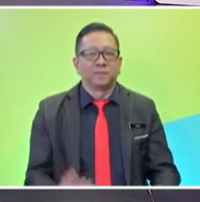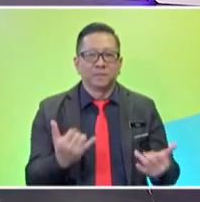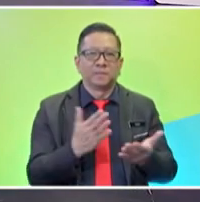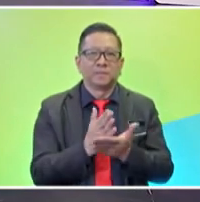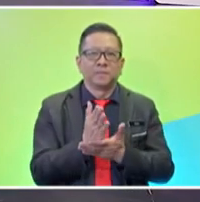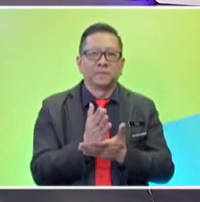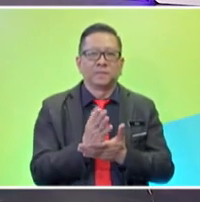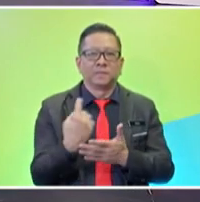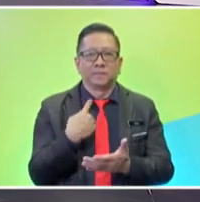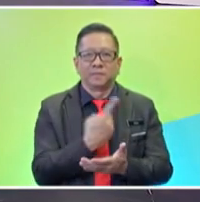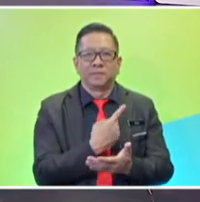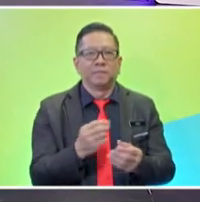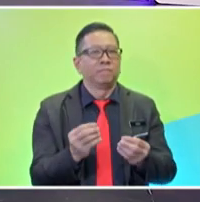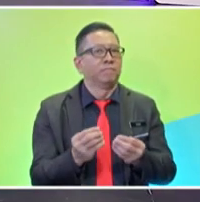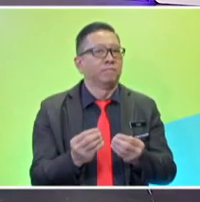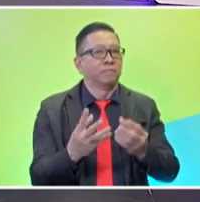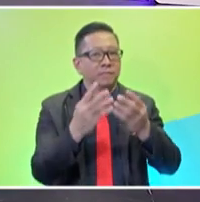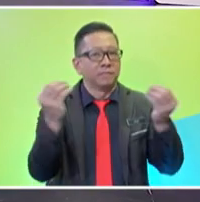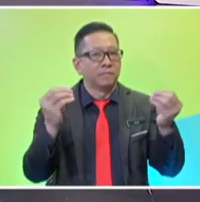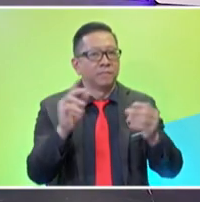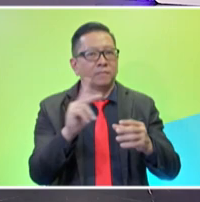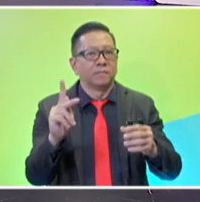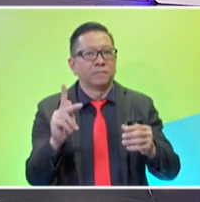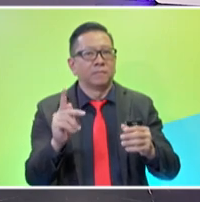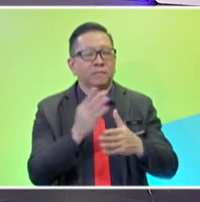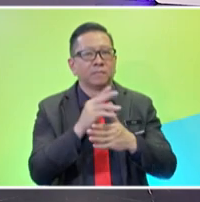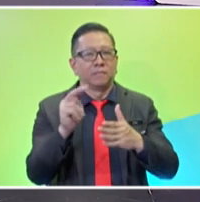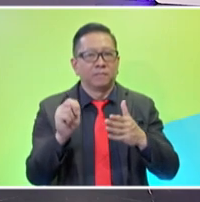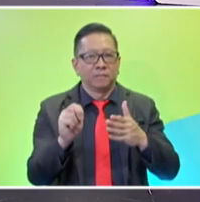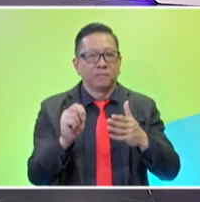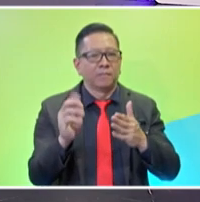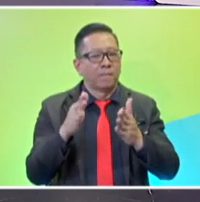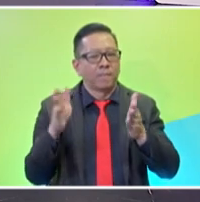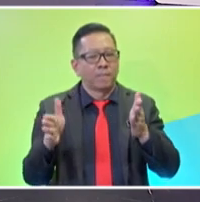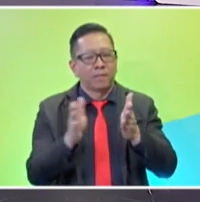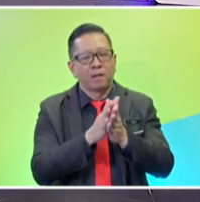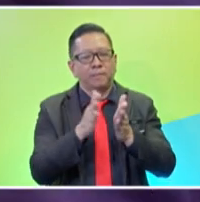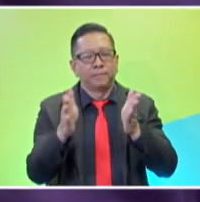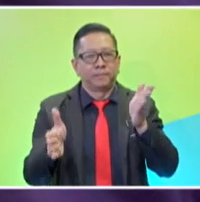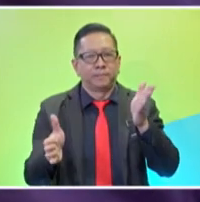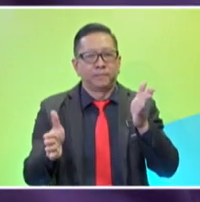kita akan selesaikan bahagia tapi ya